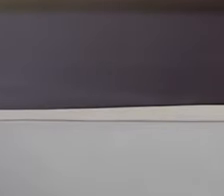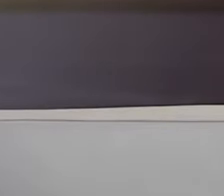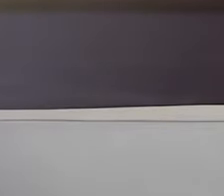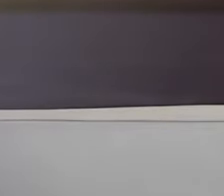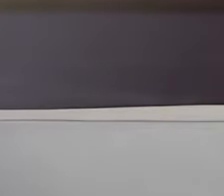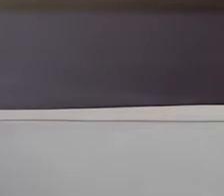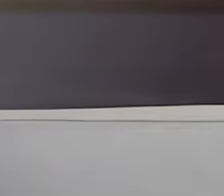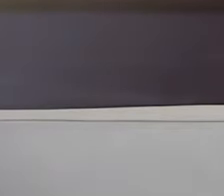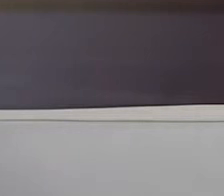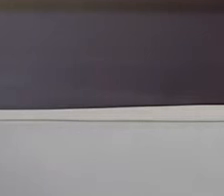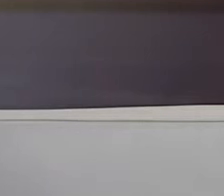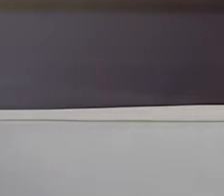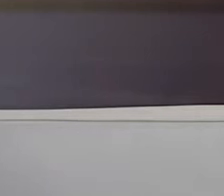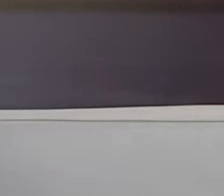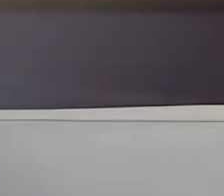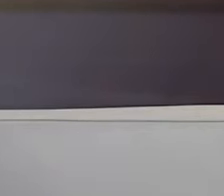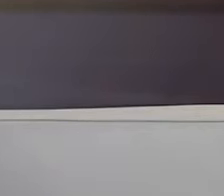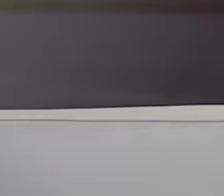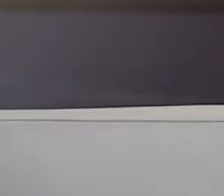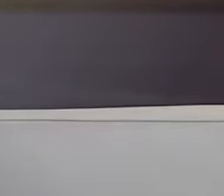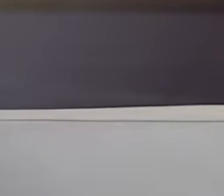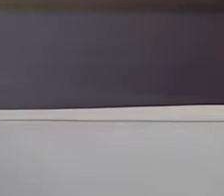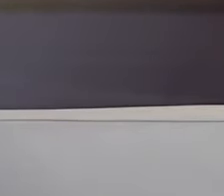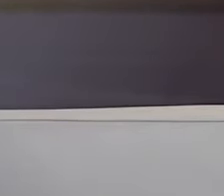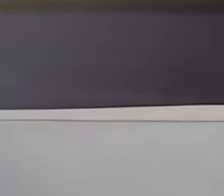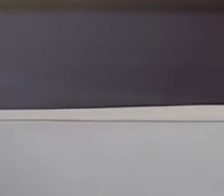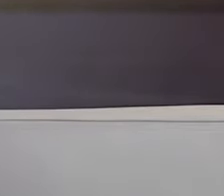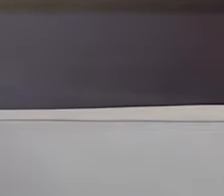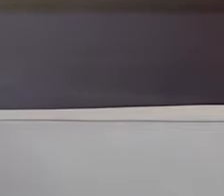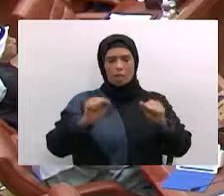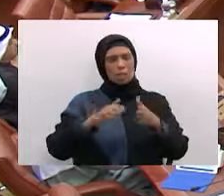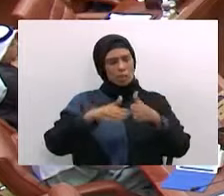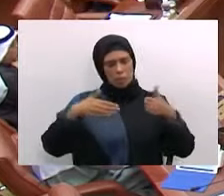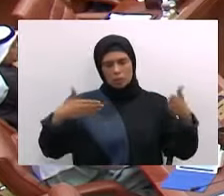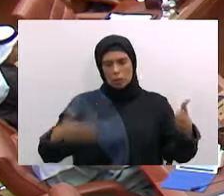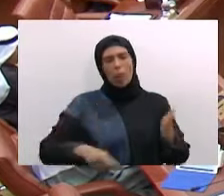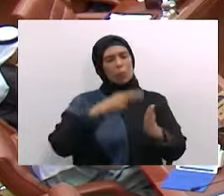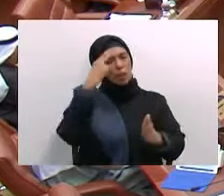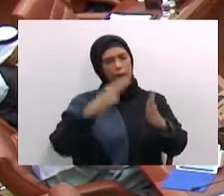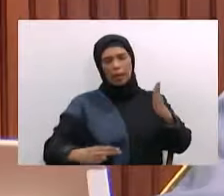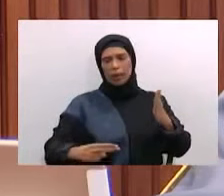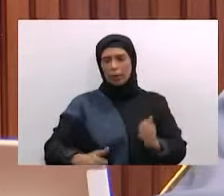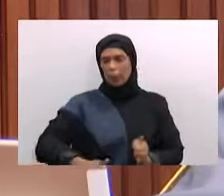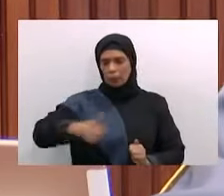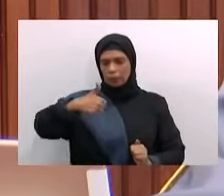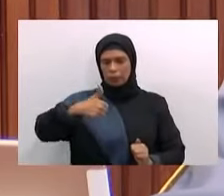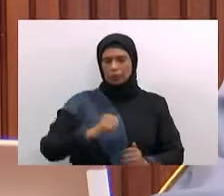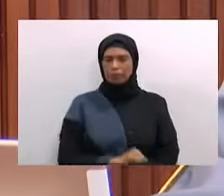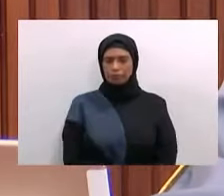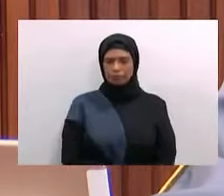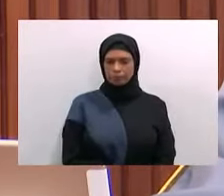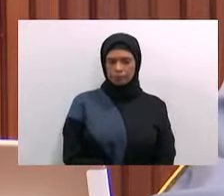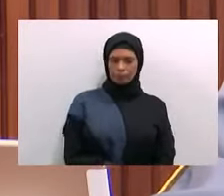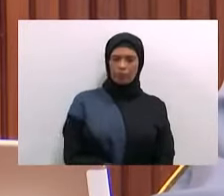تقارير كل 3 شهور عن تنفيذ المشاريع اللي تقوم فيها. طبعا المؤيدين لهذا القانون أكدوا أن تنفيذ مثل هذا